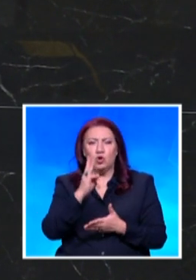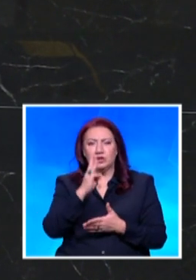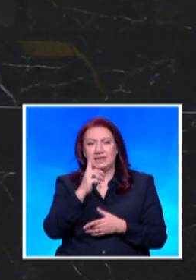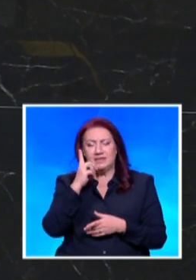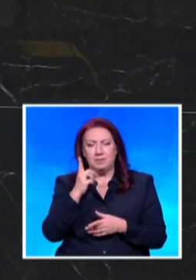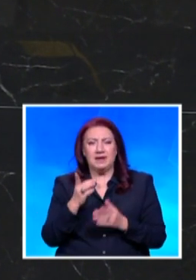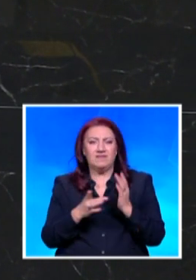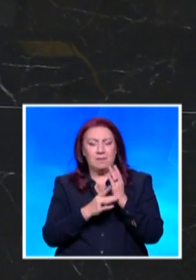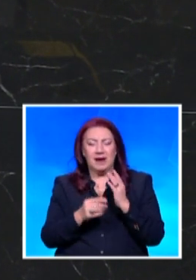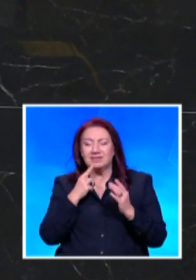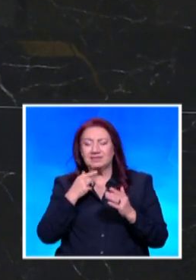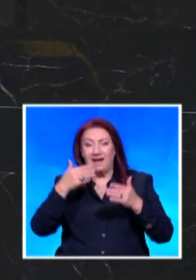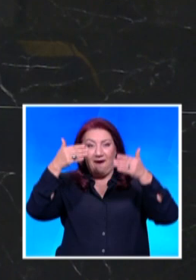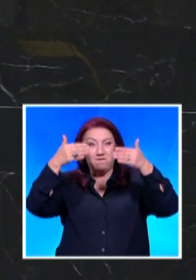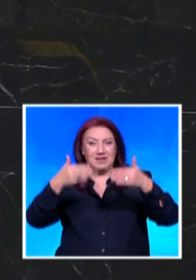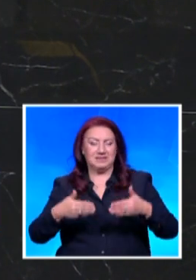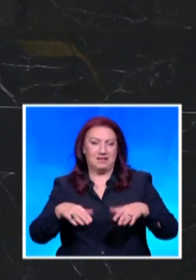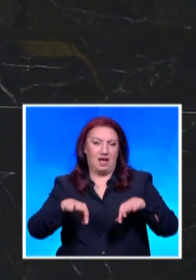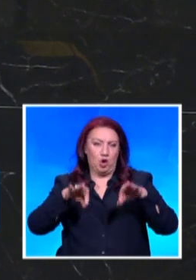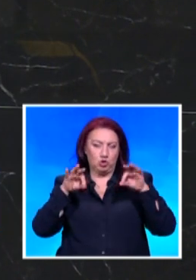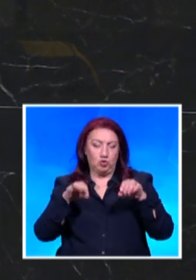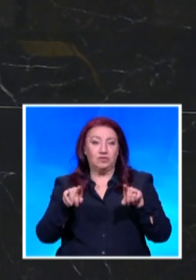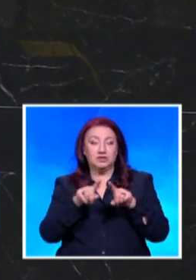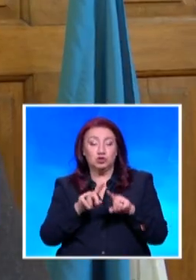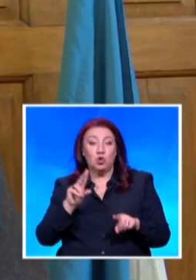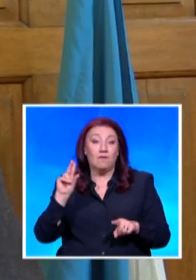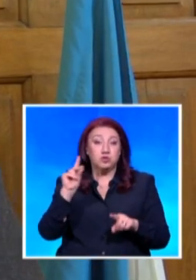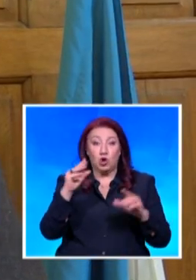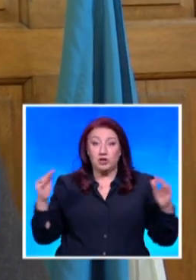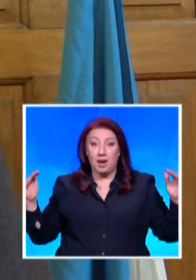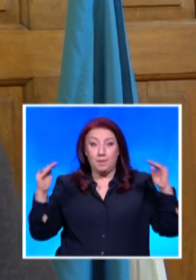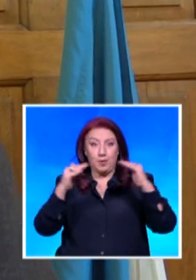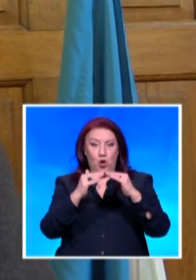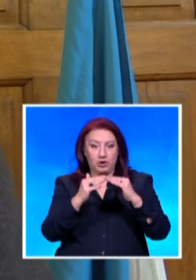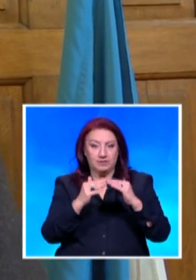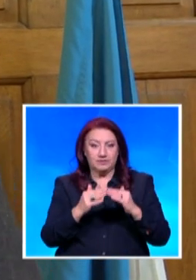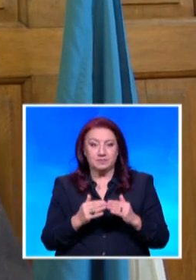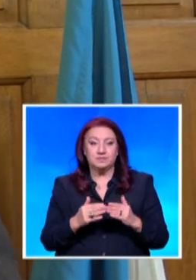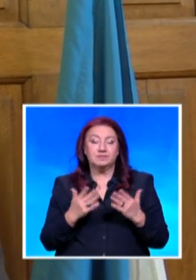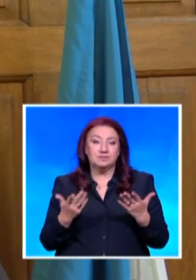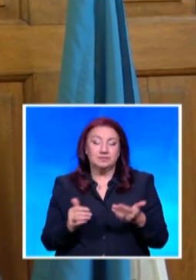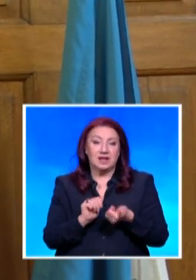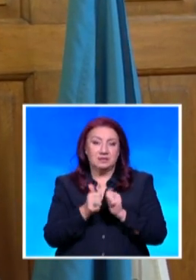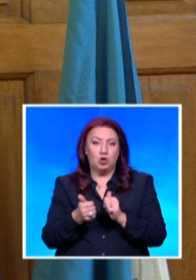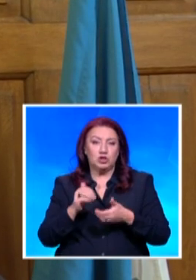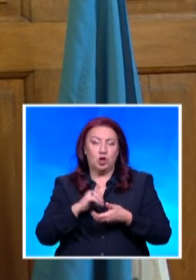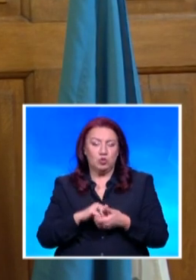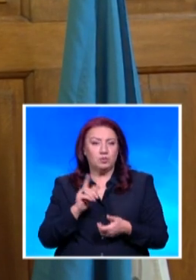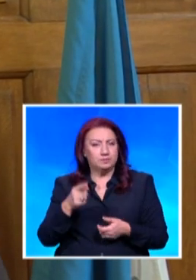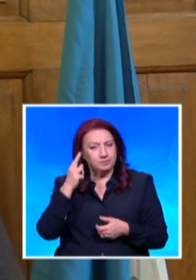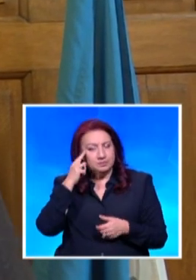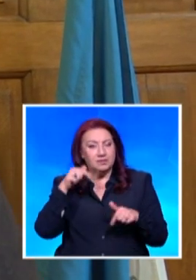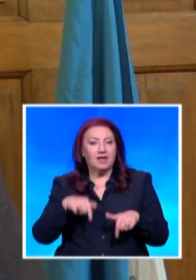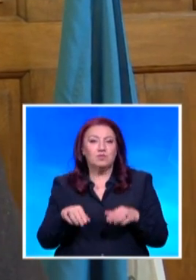и на 100% и втория покрив на сектора. Могат да разчитат спортните клубове, че в момента е дошло времето да се